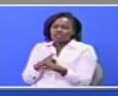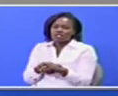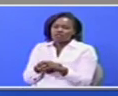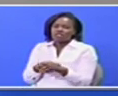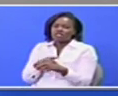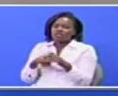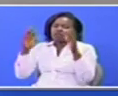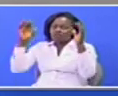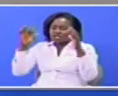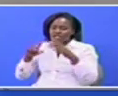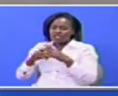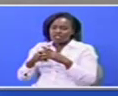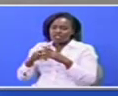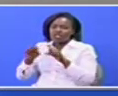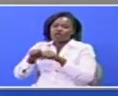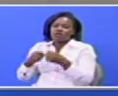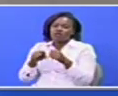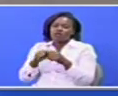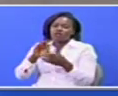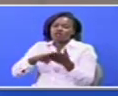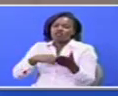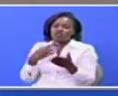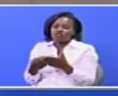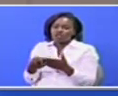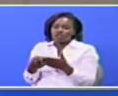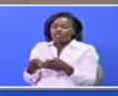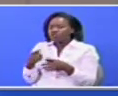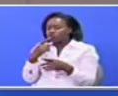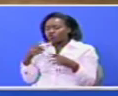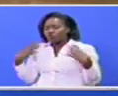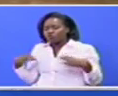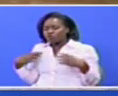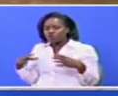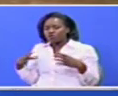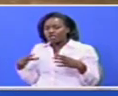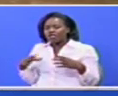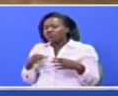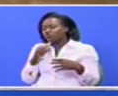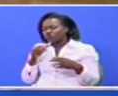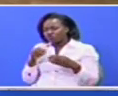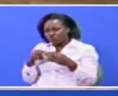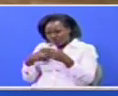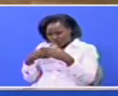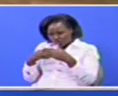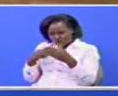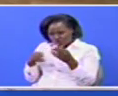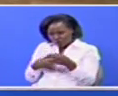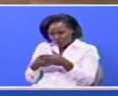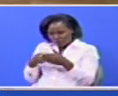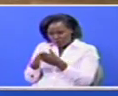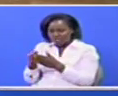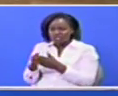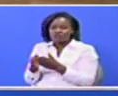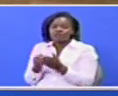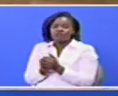kunyesha, tunatarajia pia nyumba zile mbaya mbaya zinaweza pia kuporomoka. Kwa hivyo watu waepuke na zile nyumba siko sehemu mbaya mbaya. Aha. Asante